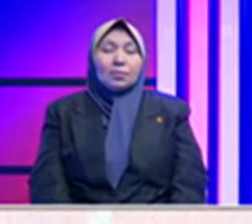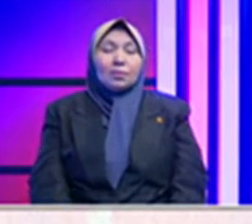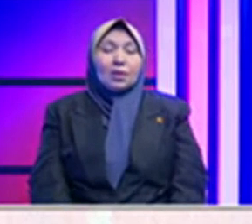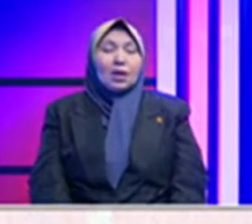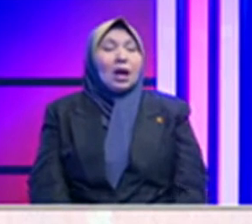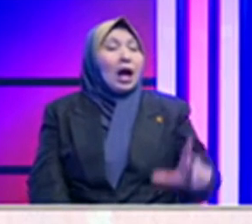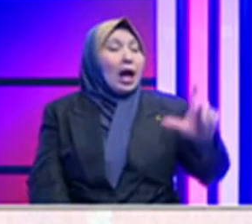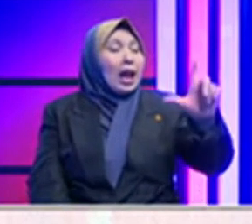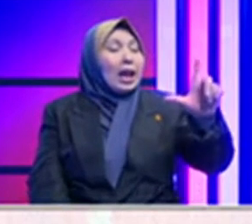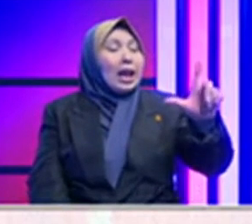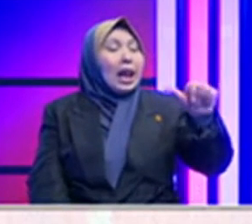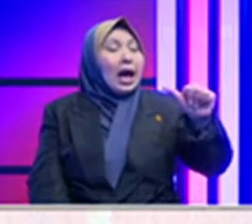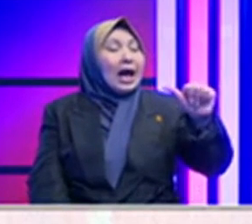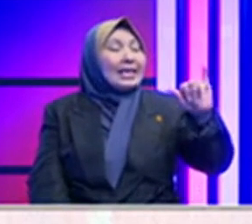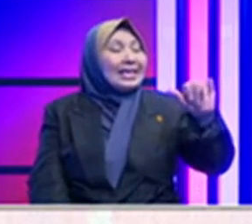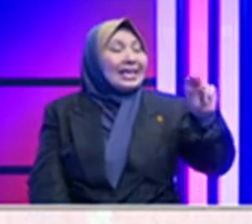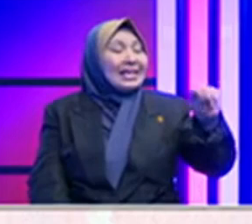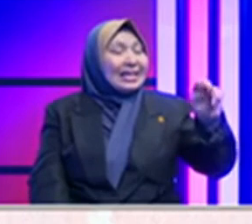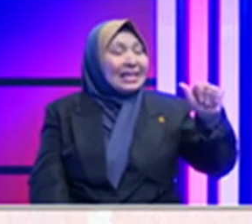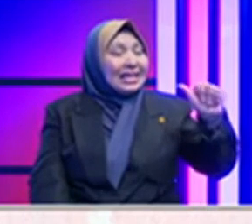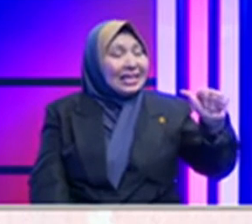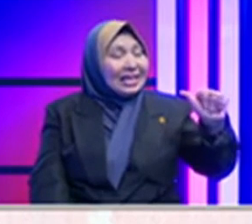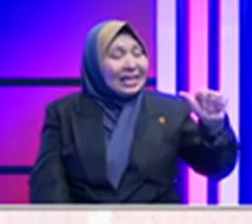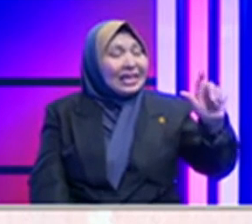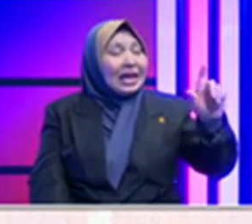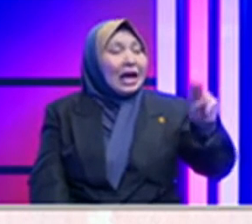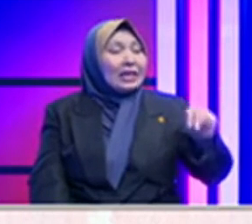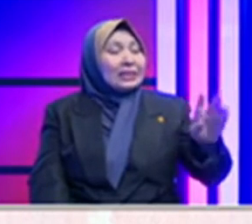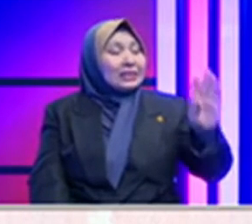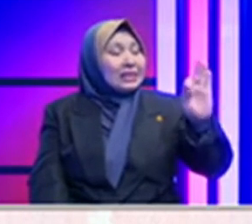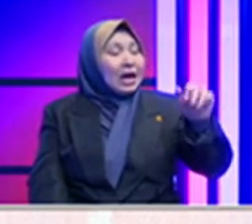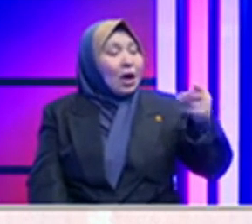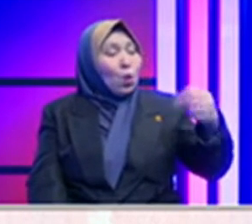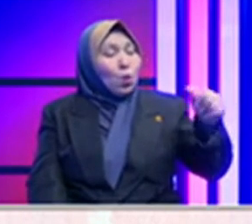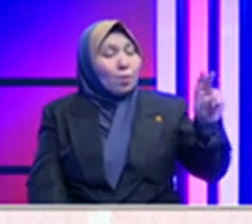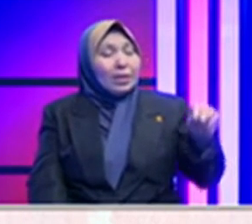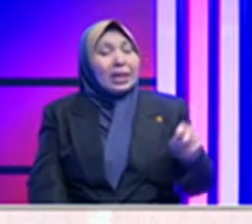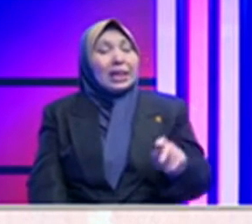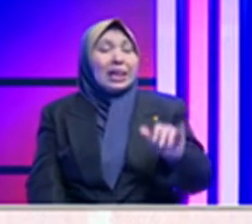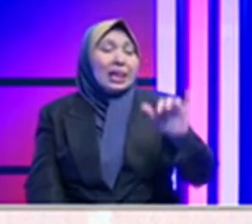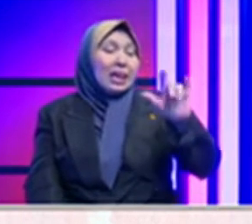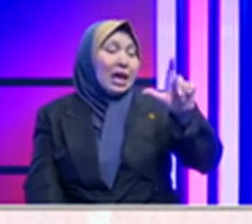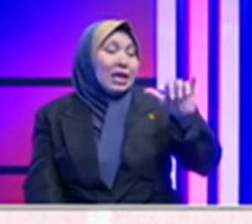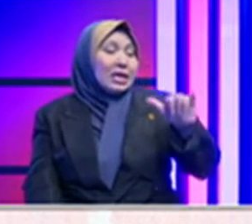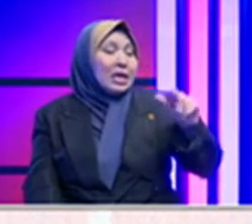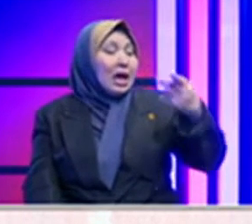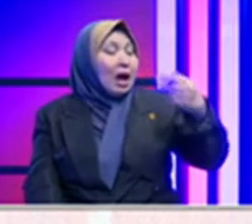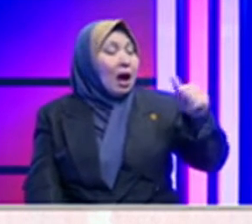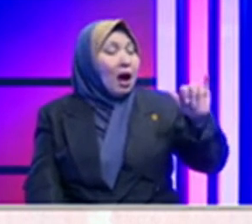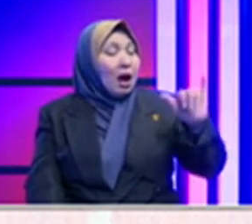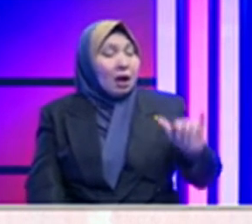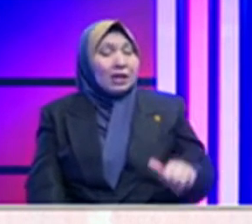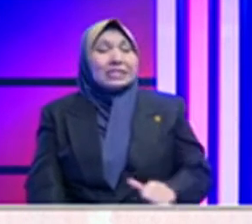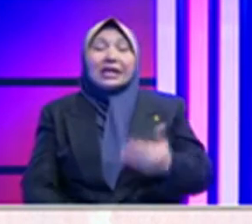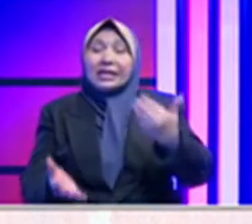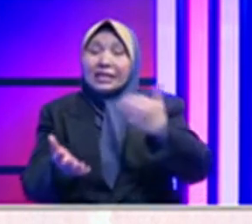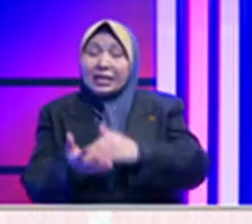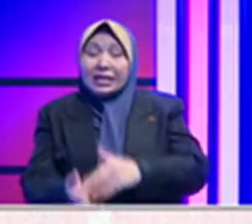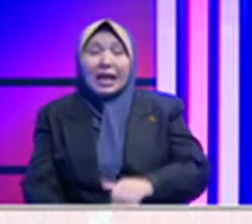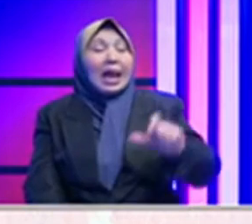lain amaul tawon Layau huzun segi